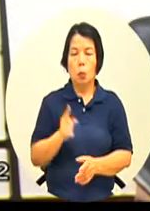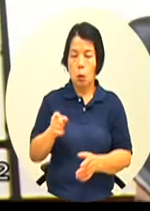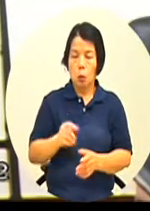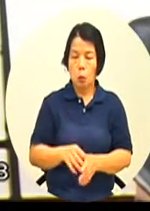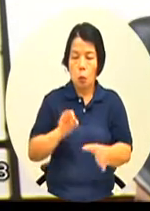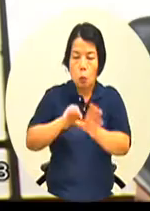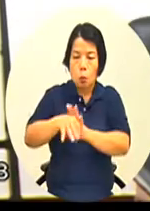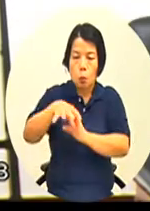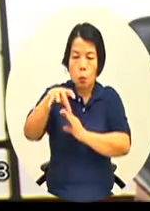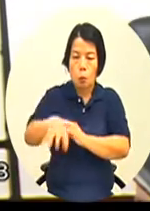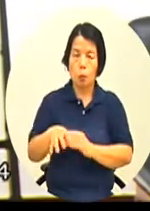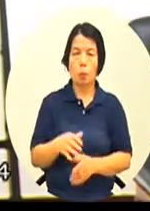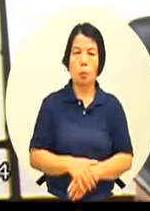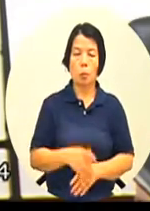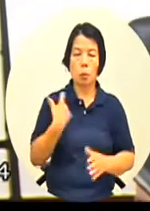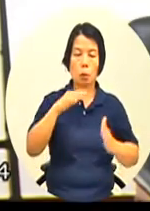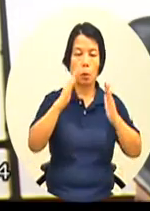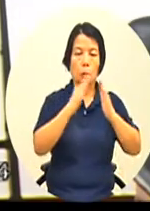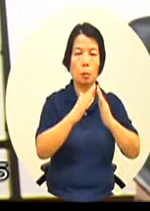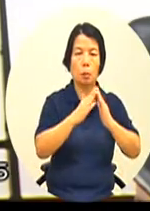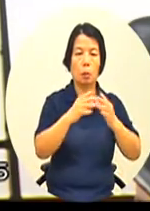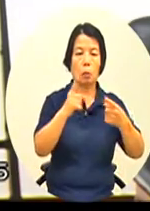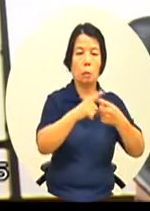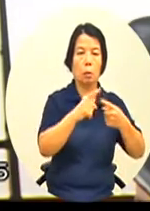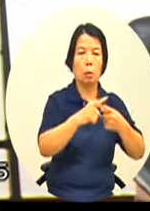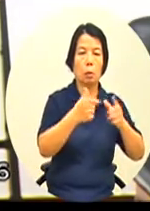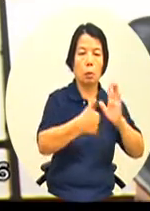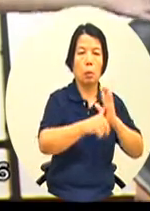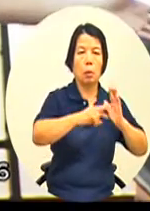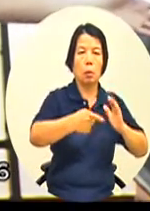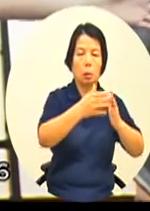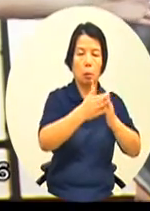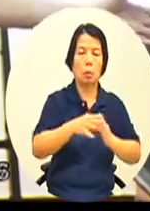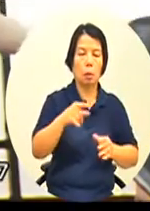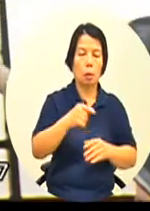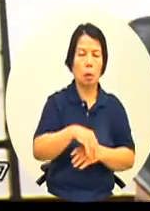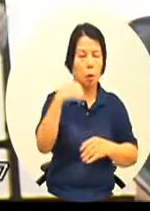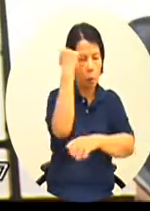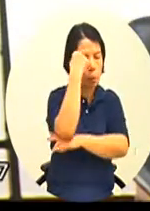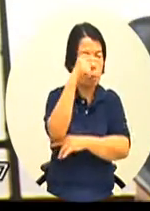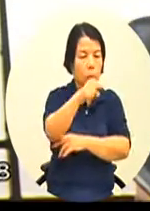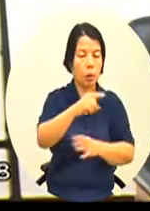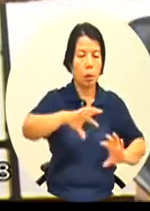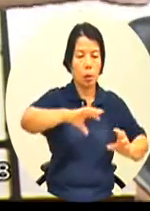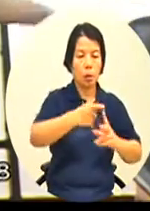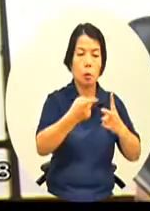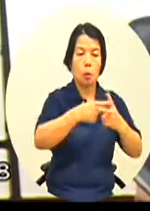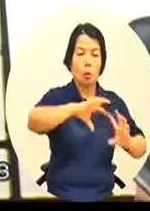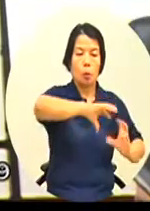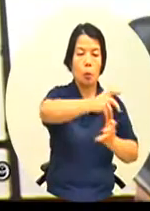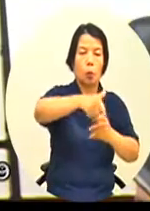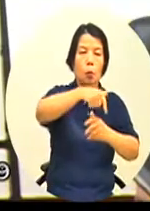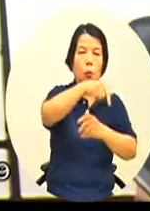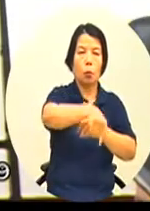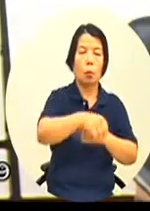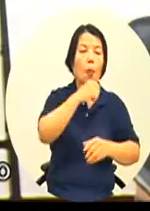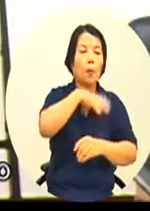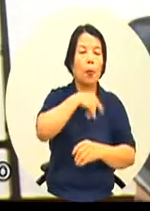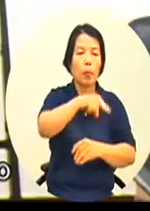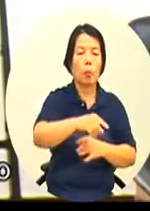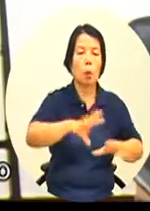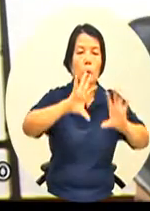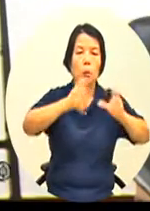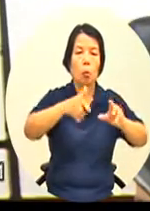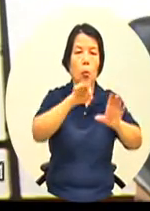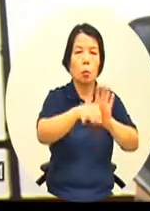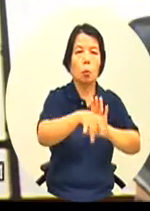处。然后房子的所有人要过户给我的，他住在琉球，我跑到屏东的国，现在是国税局的业务，这